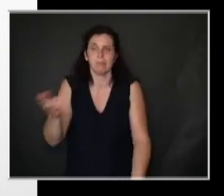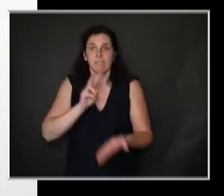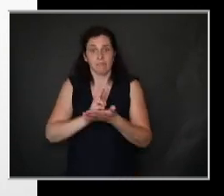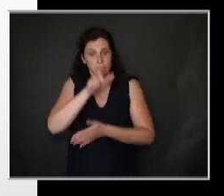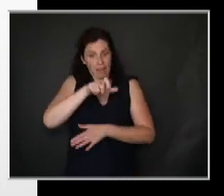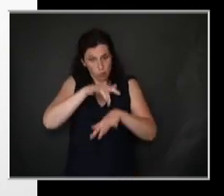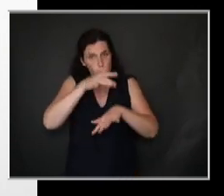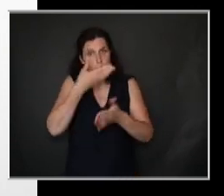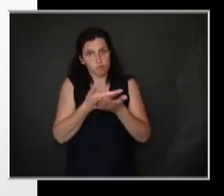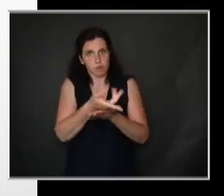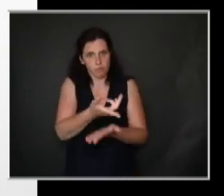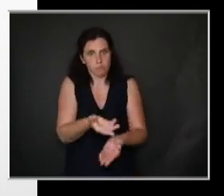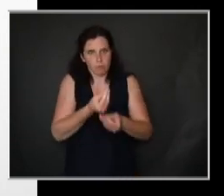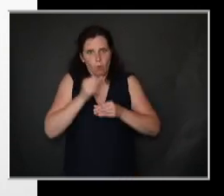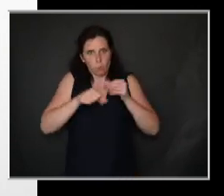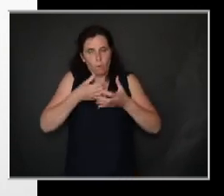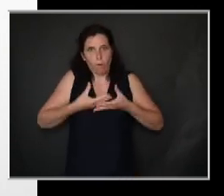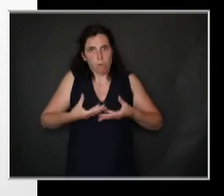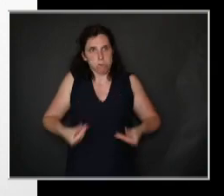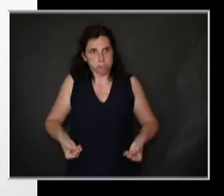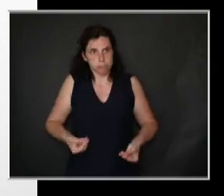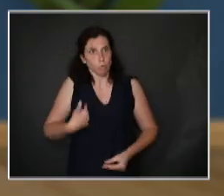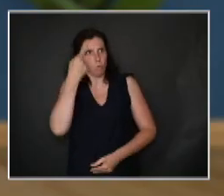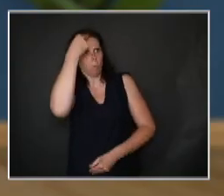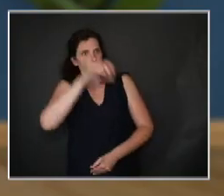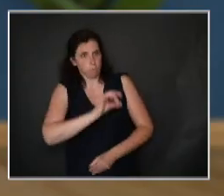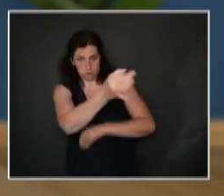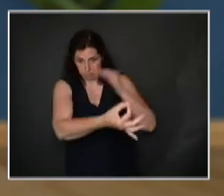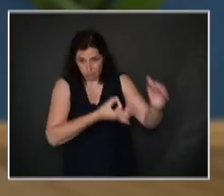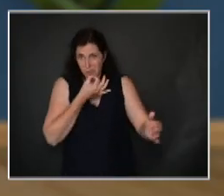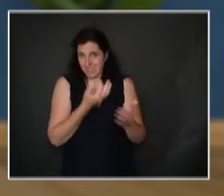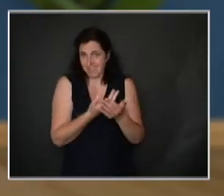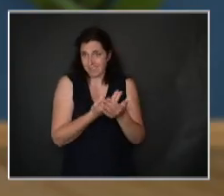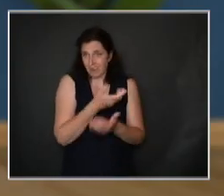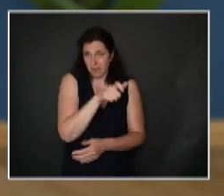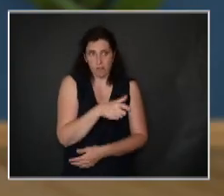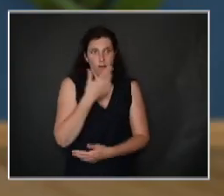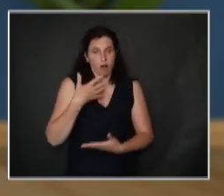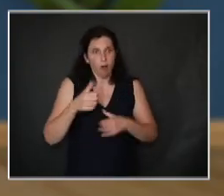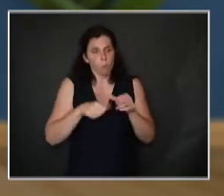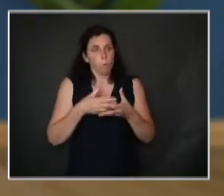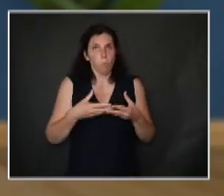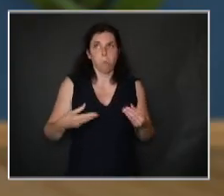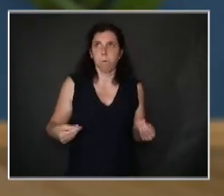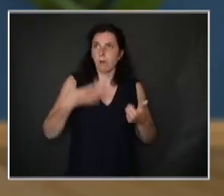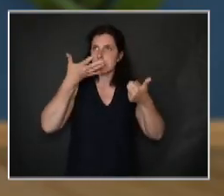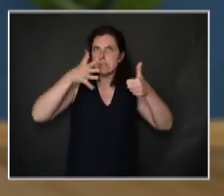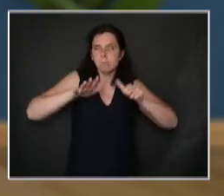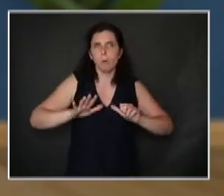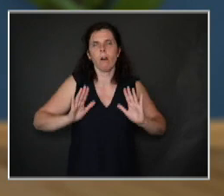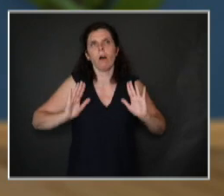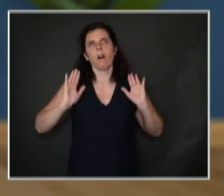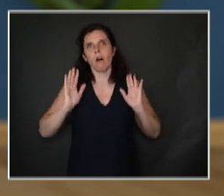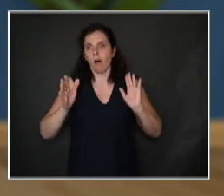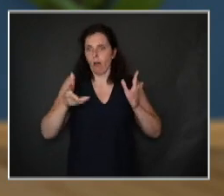bénéficient sont soulagés. Donc on est bien obligé de les croire, ils nous disent, voilà, j'ai été soulagé au moins 6 mois, ça m'a aidé à